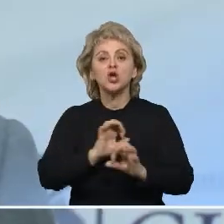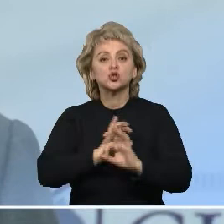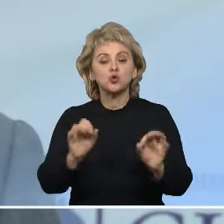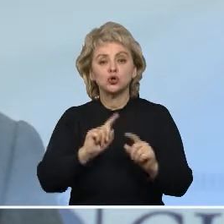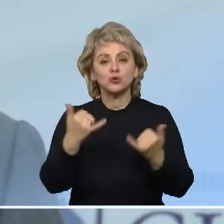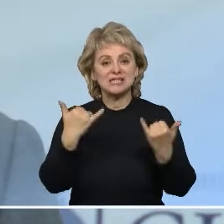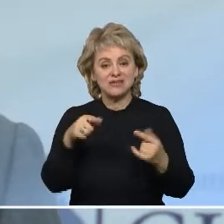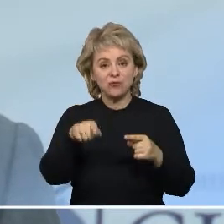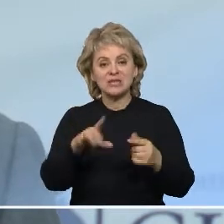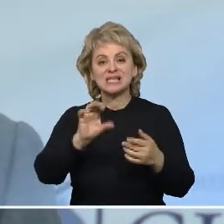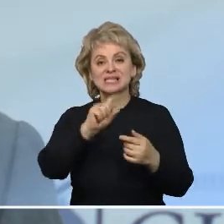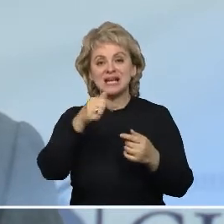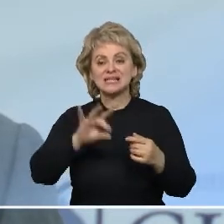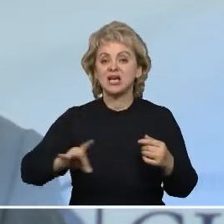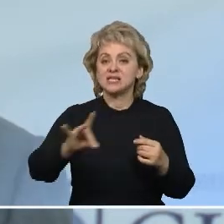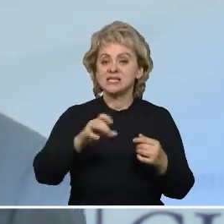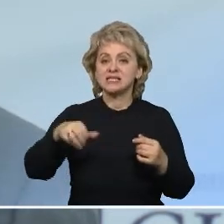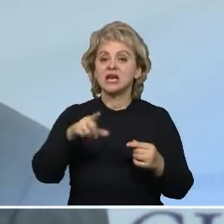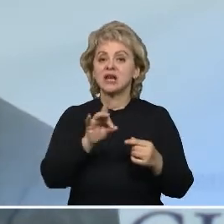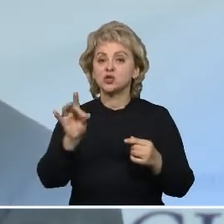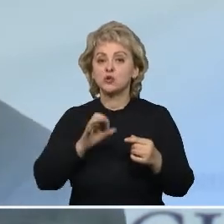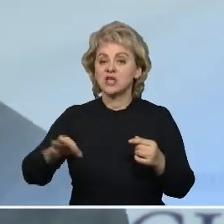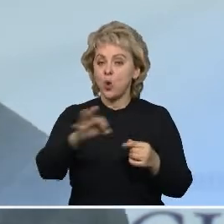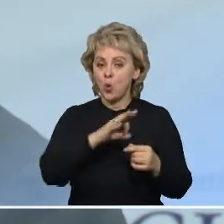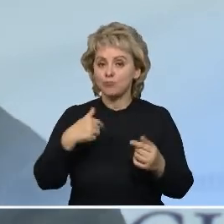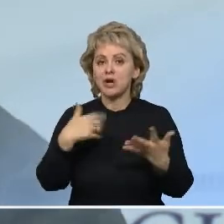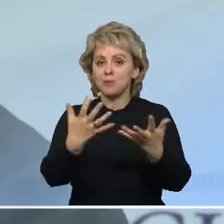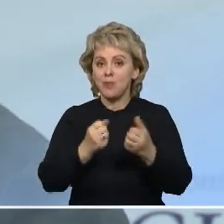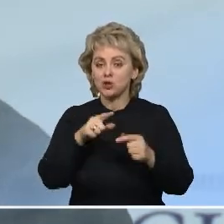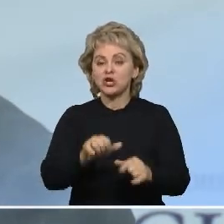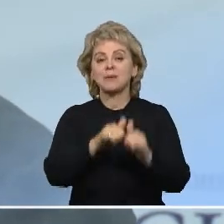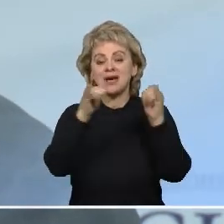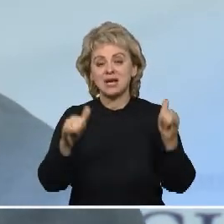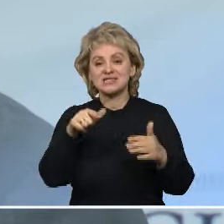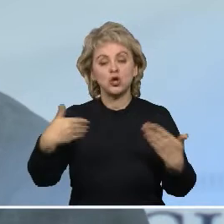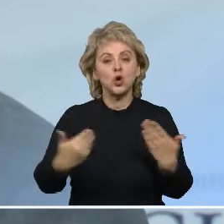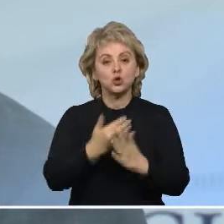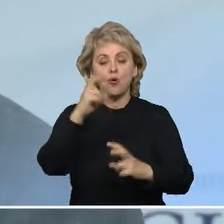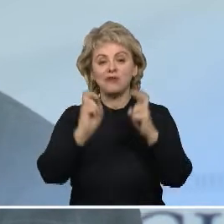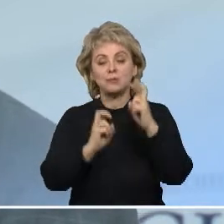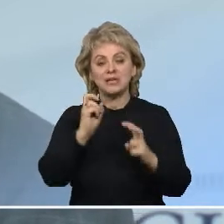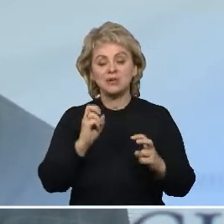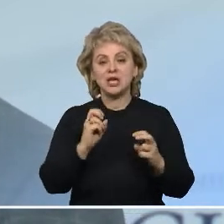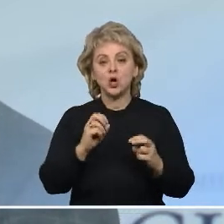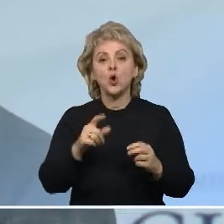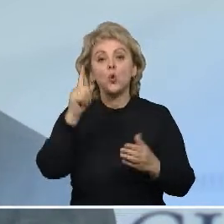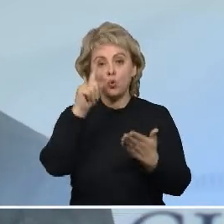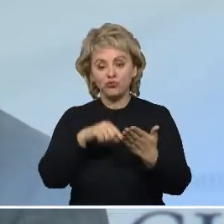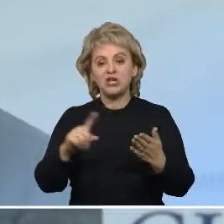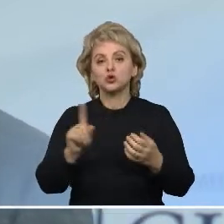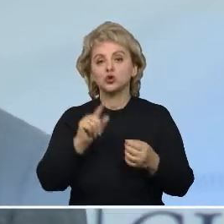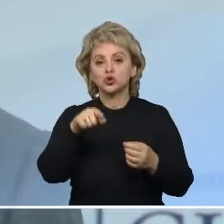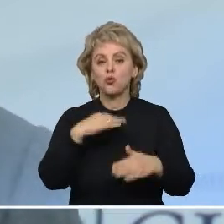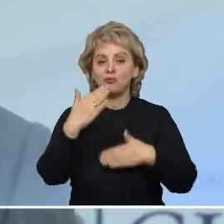сегодня здесь, на Сальской земле, в Ростовской области, мы получаем развитие нового предприятия. Уверен, что